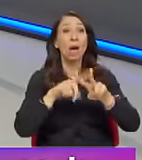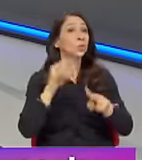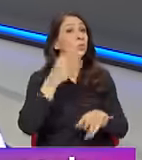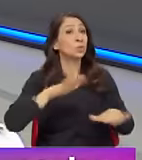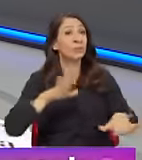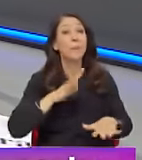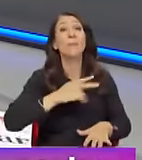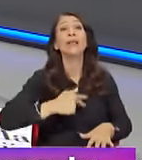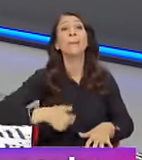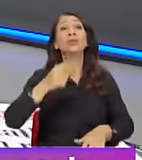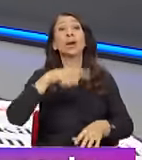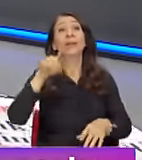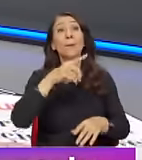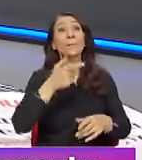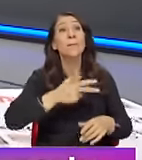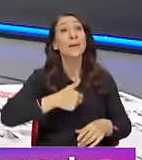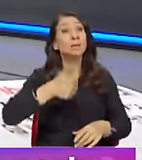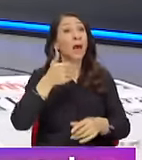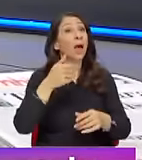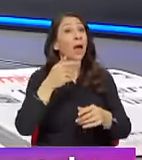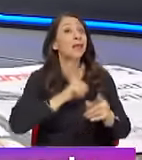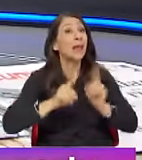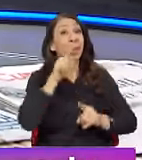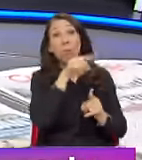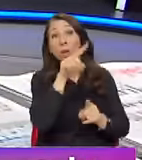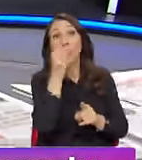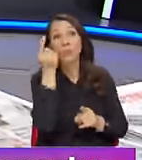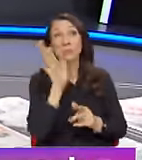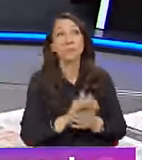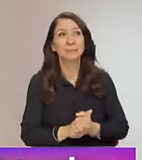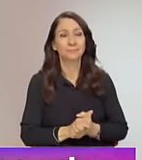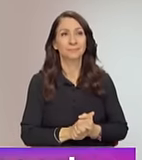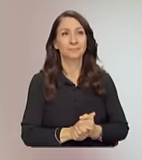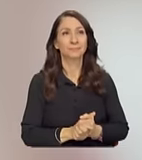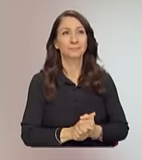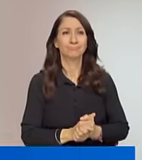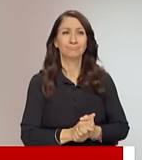var. Belediye başkanları ve belediye başkanı adayları onları unutmasın.